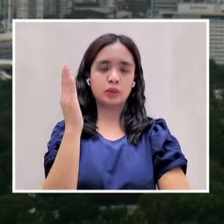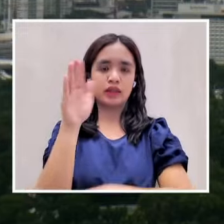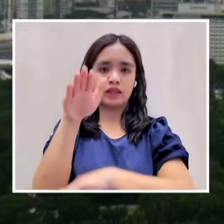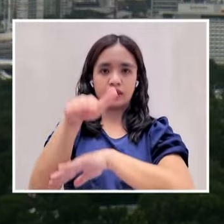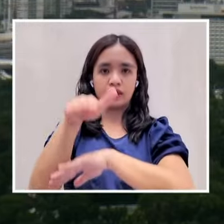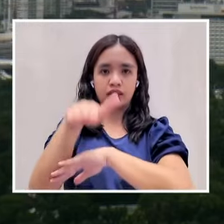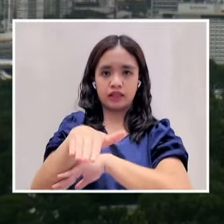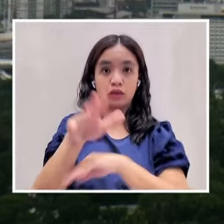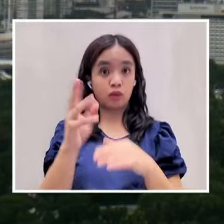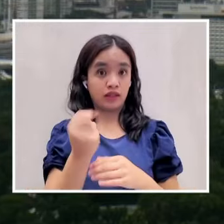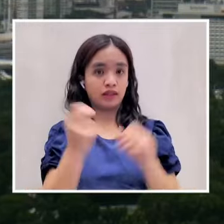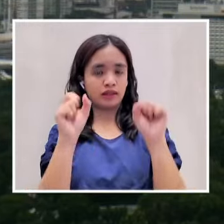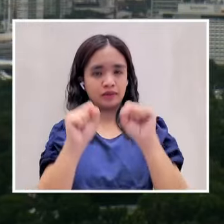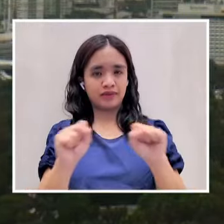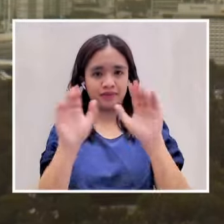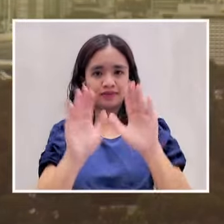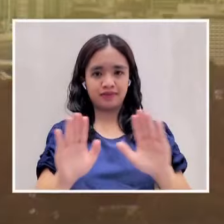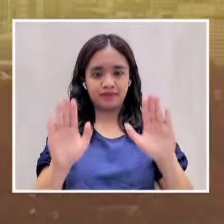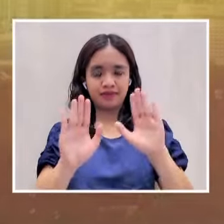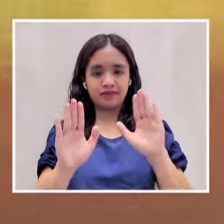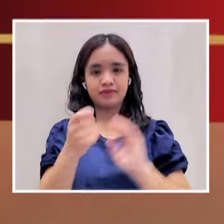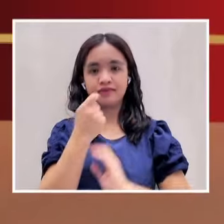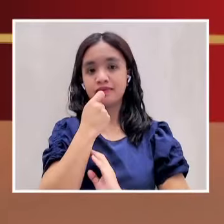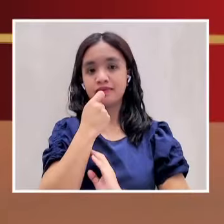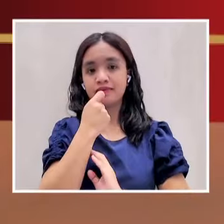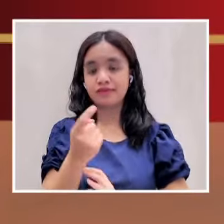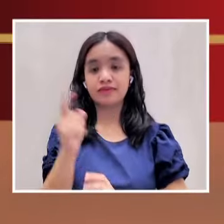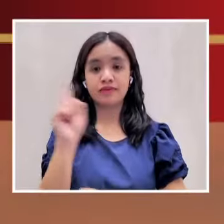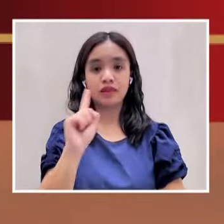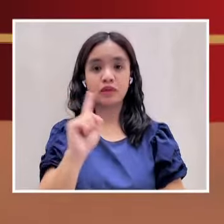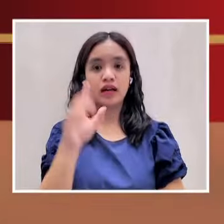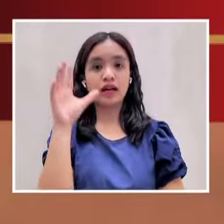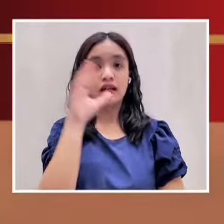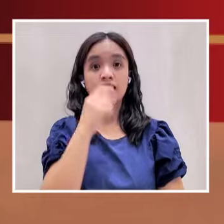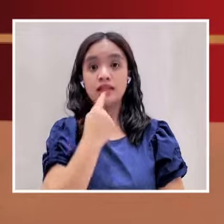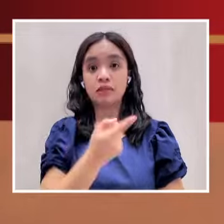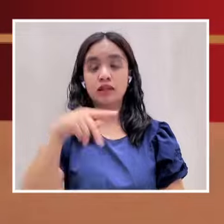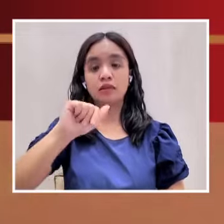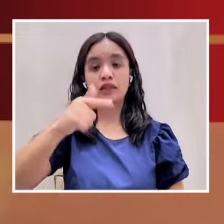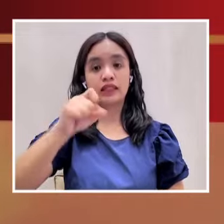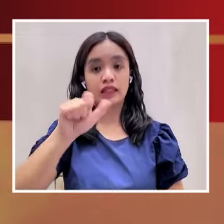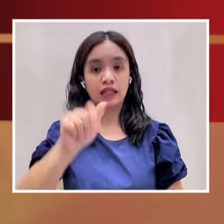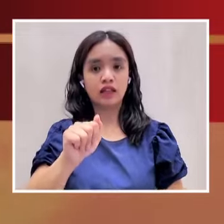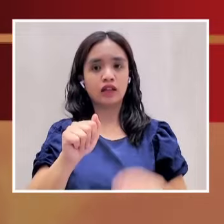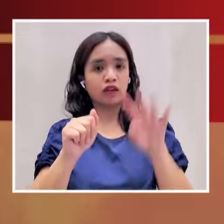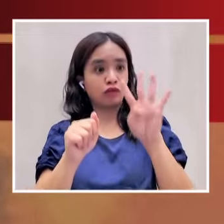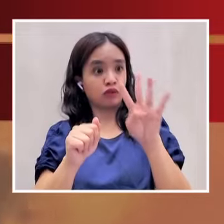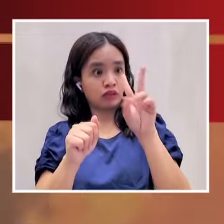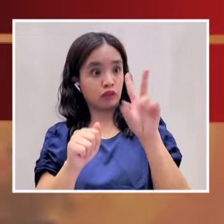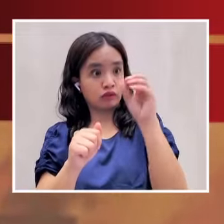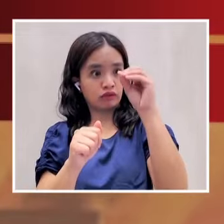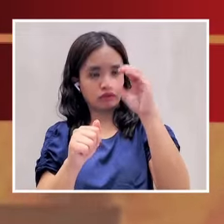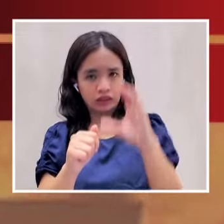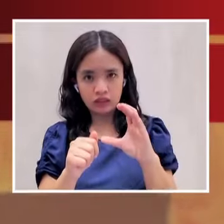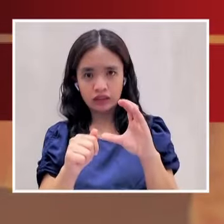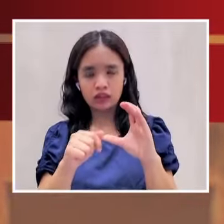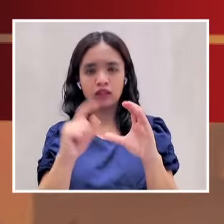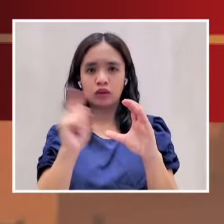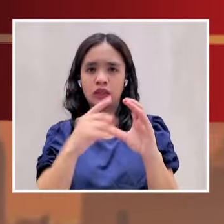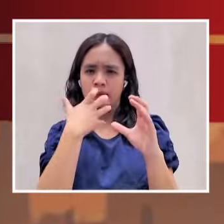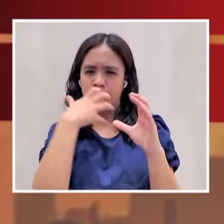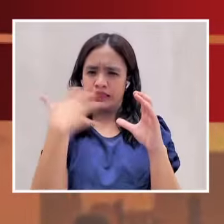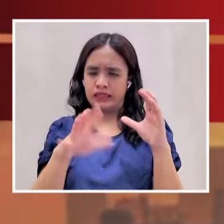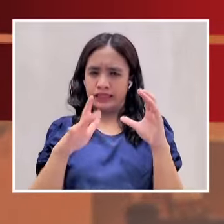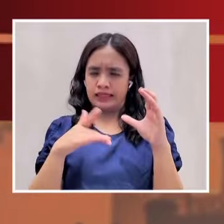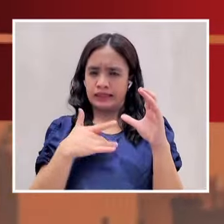at Linggo. Base naman po sa forecast ng PAGASA, papalo sa 42 degrees Celsius ang heat index o mararamdamang